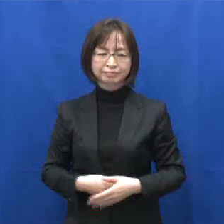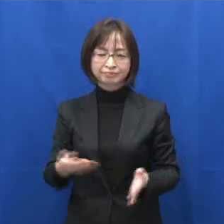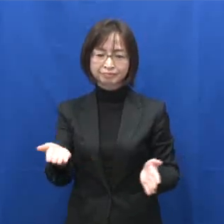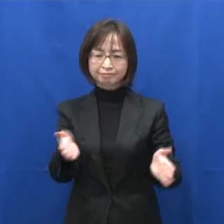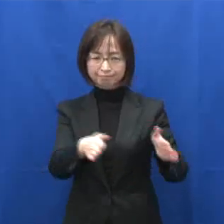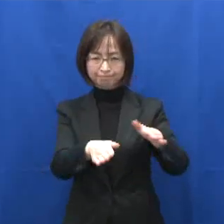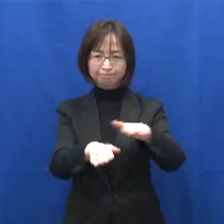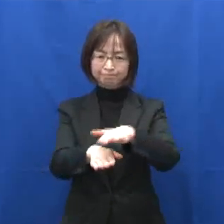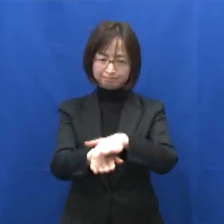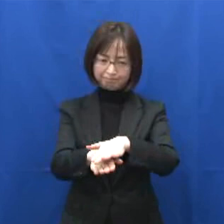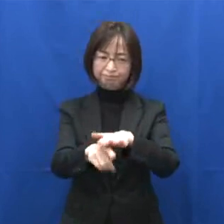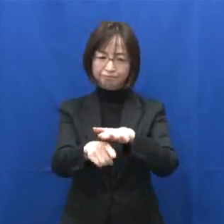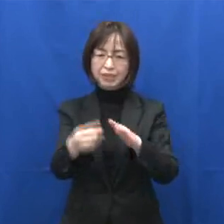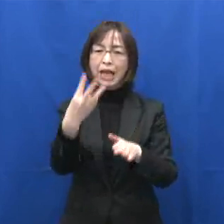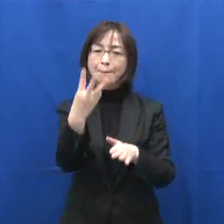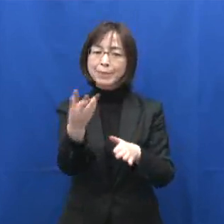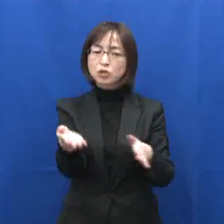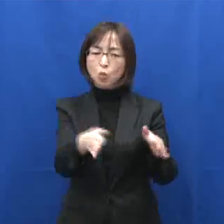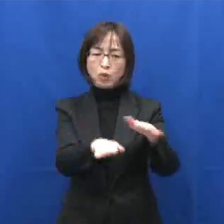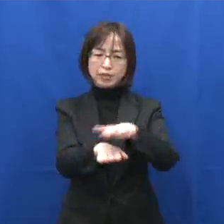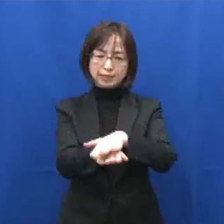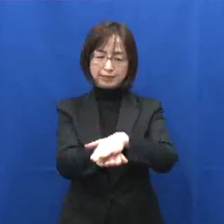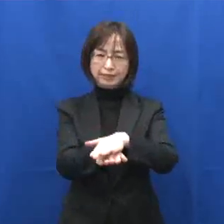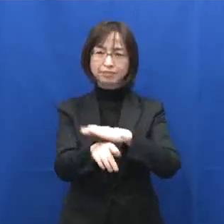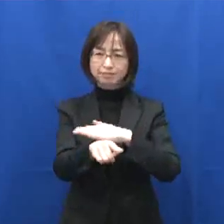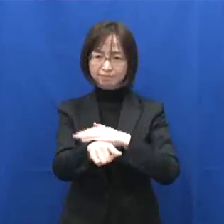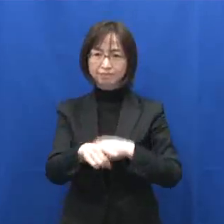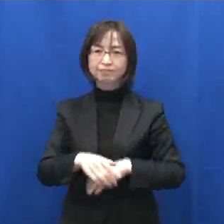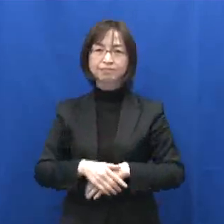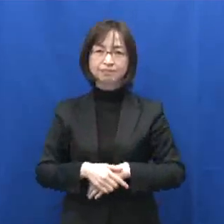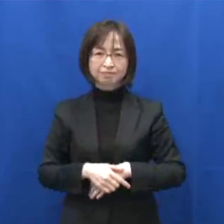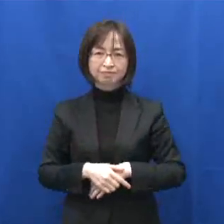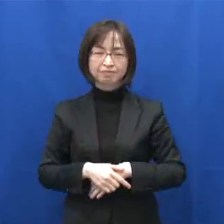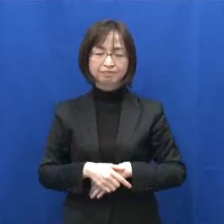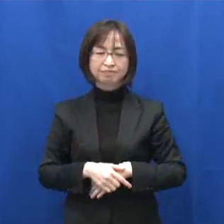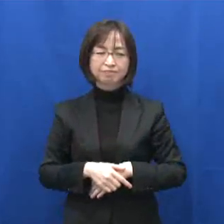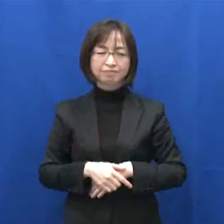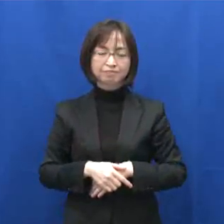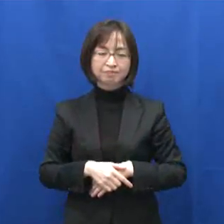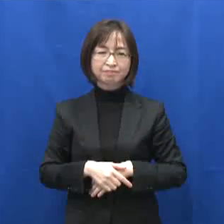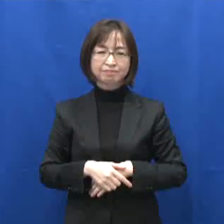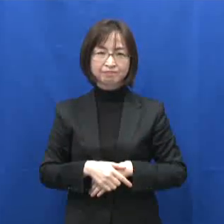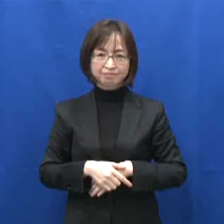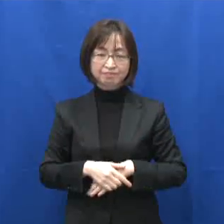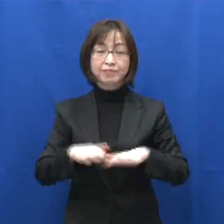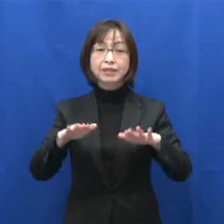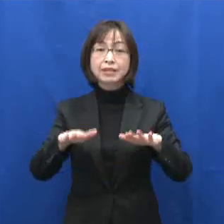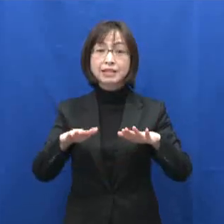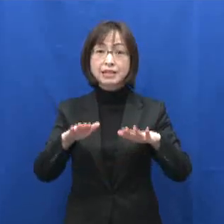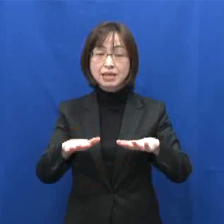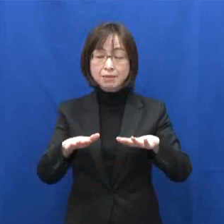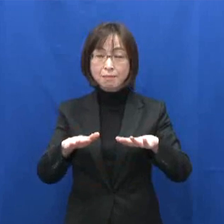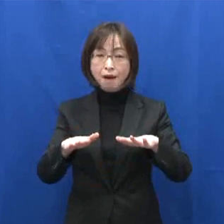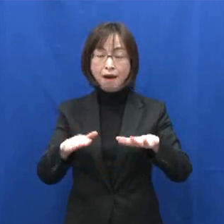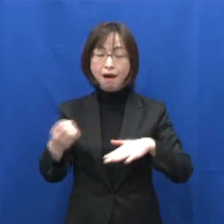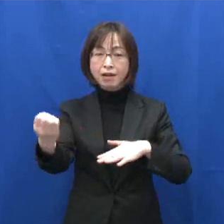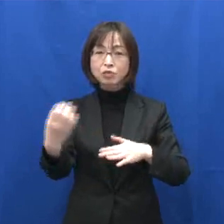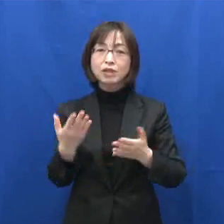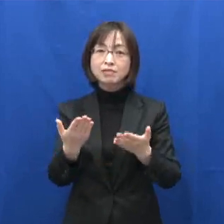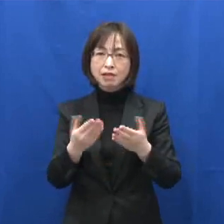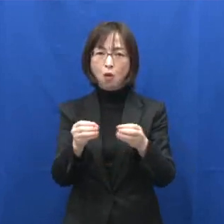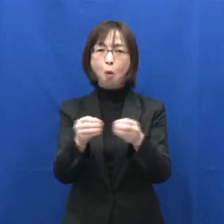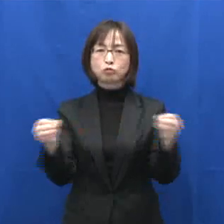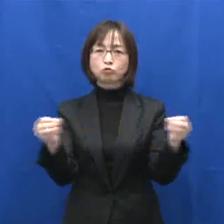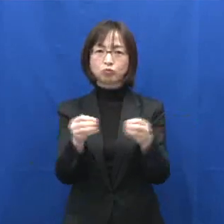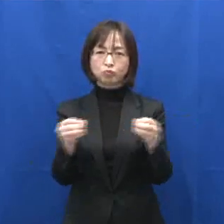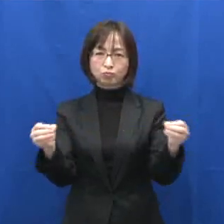こんな感じで三つ折りしました、 はい、 そうしますと今言っていただいたこのゴ